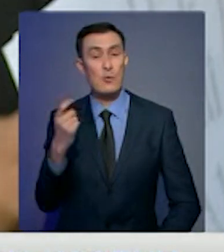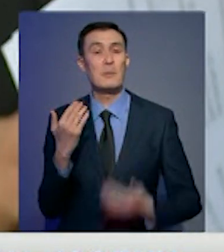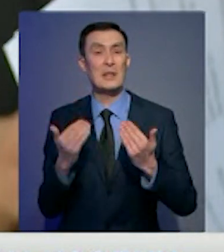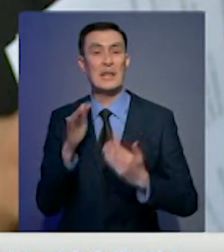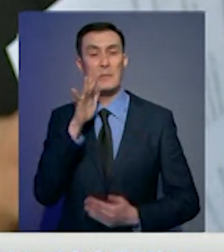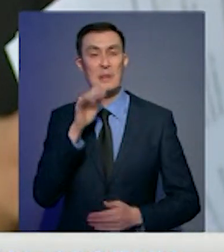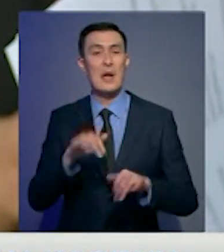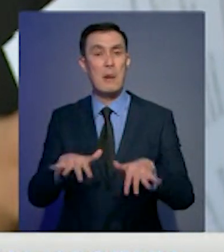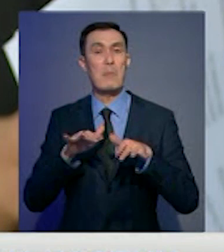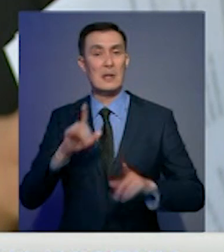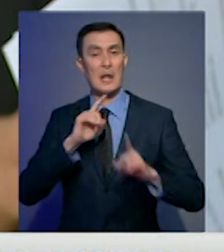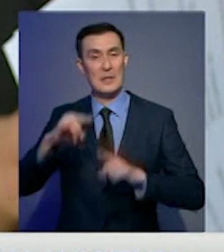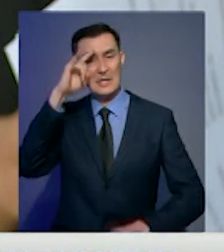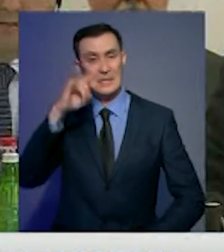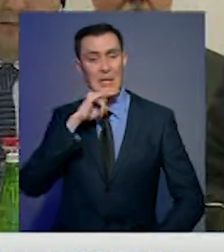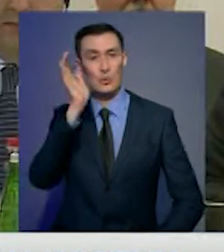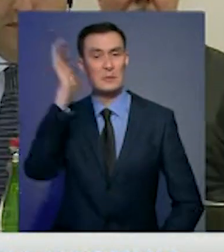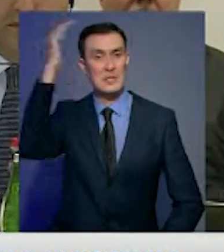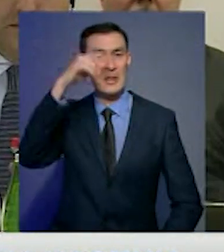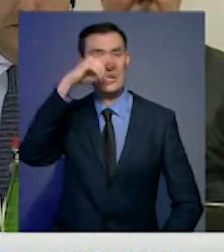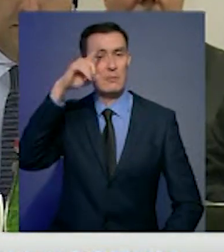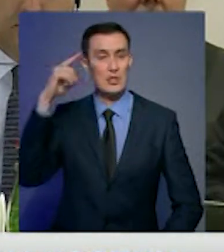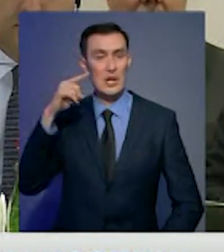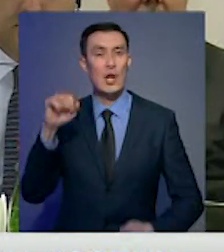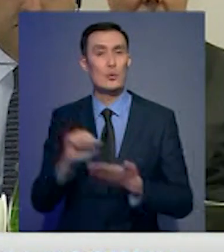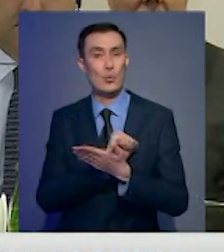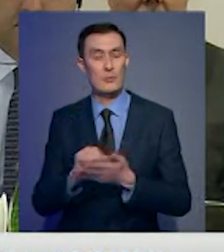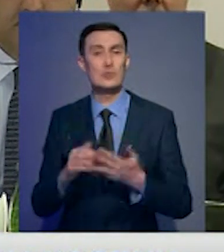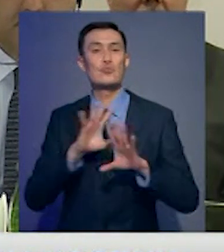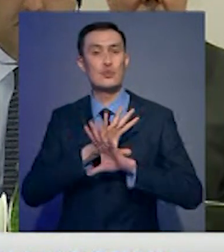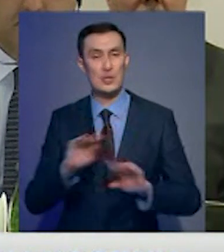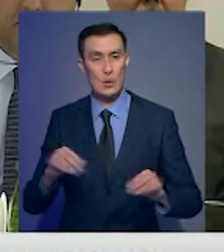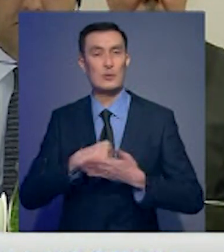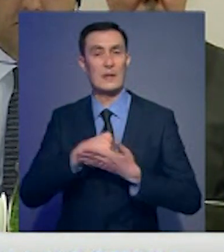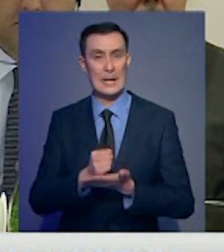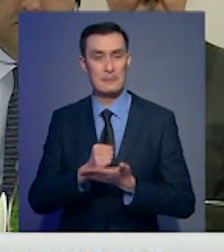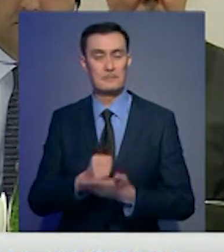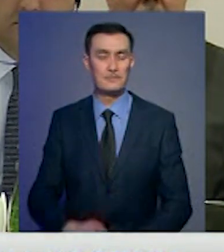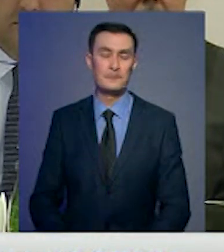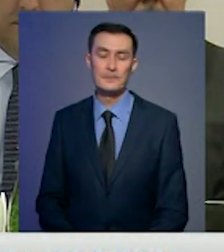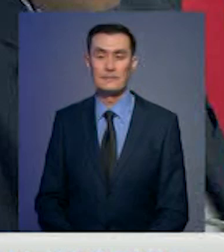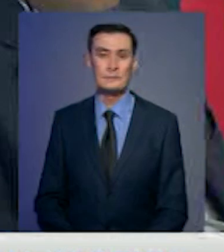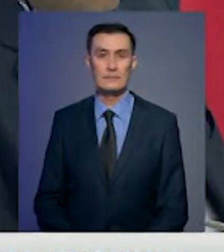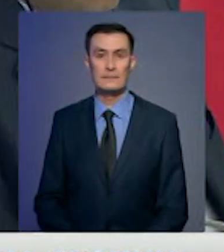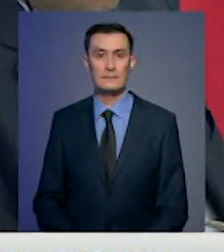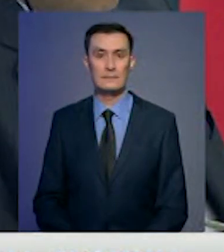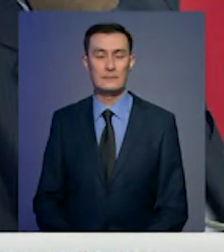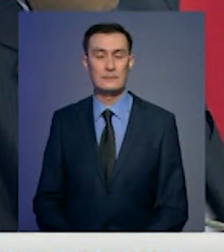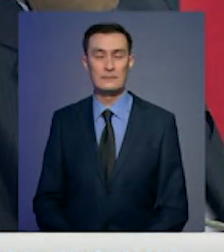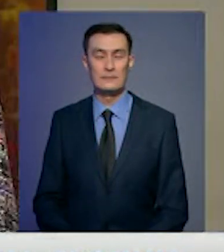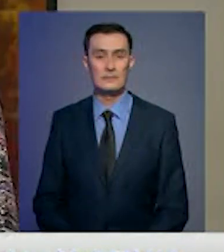данный момент парламенты Казахстана, Туркменистана и Азербайджана документ уже утвердили.